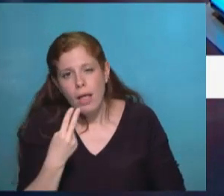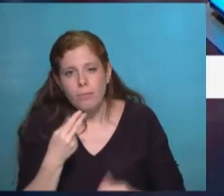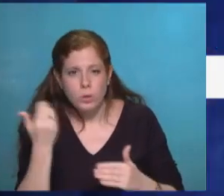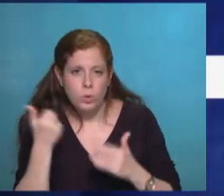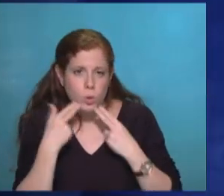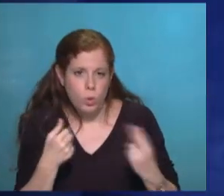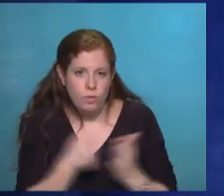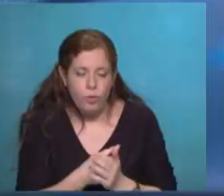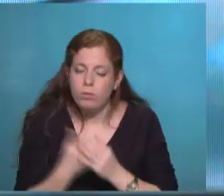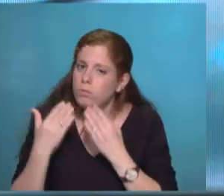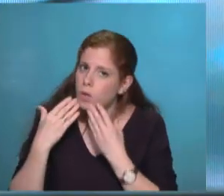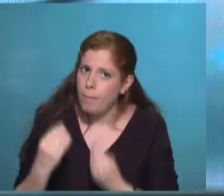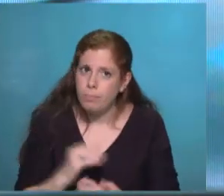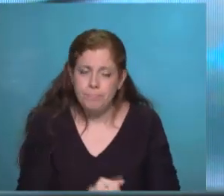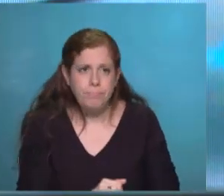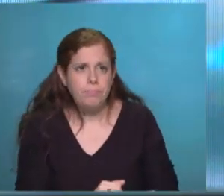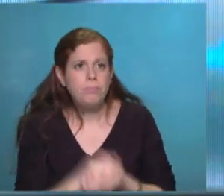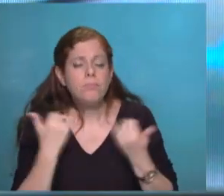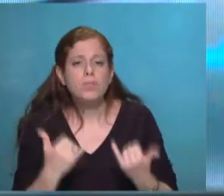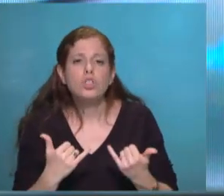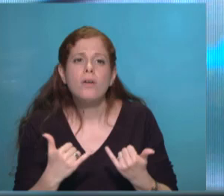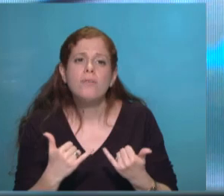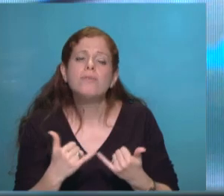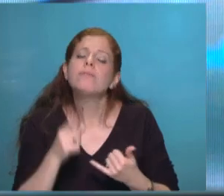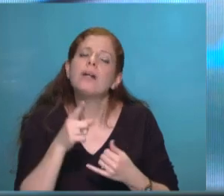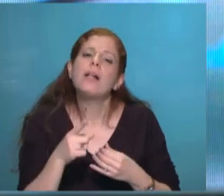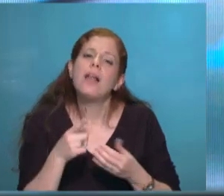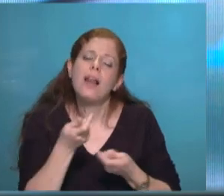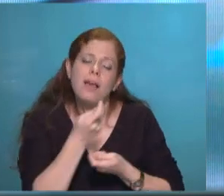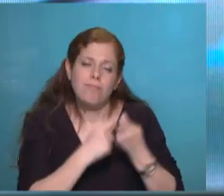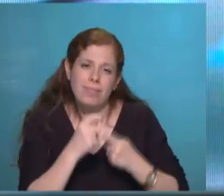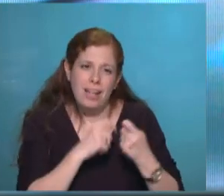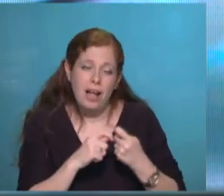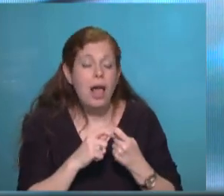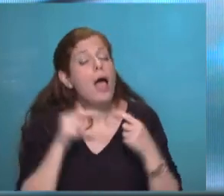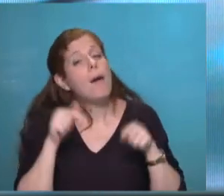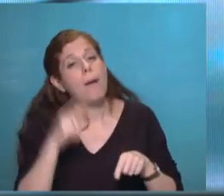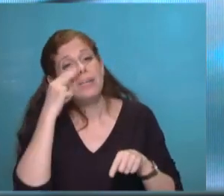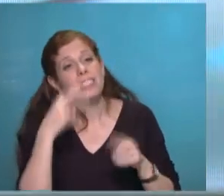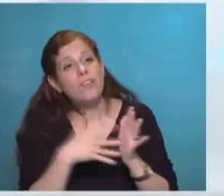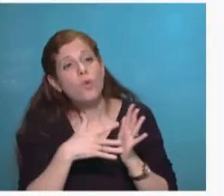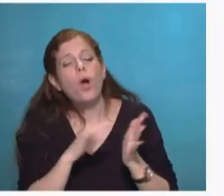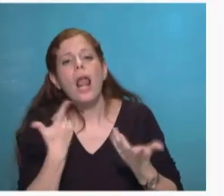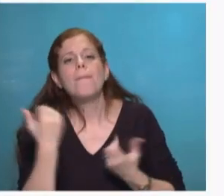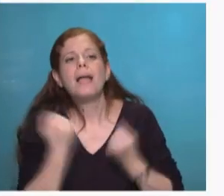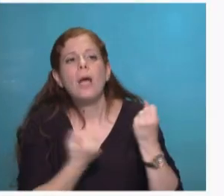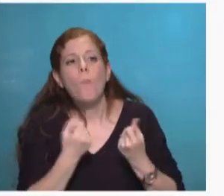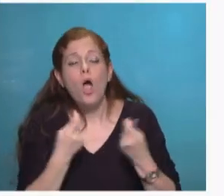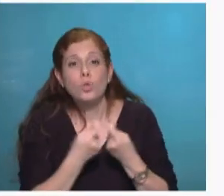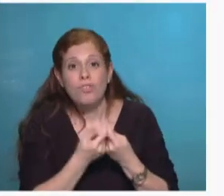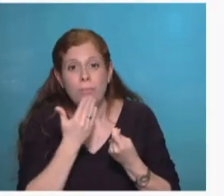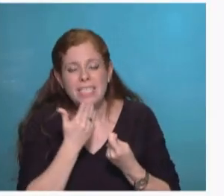תודה רבה, מואב. עכשיו אל המוסף כאן כלכלי. הפעם ננסה לבדוק למה נכשלה התחבורה השיתופית